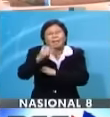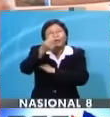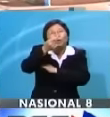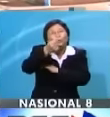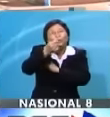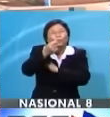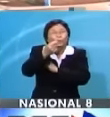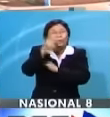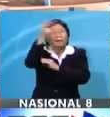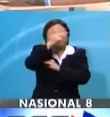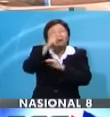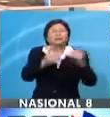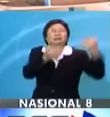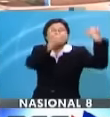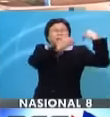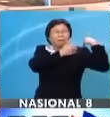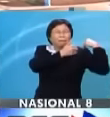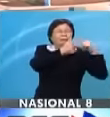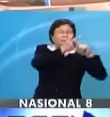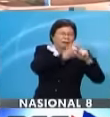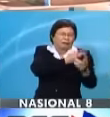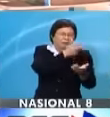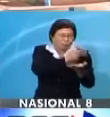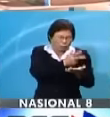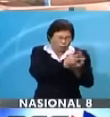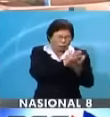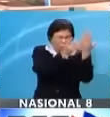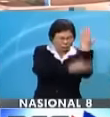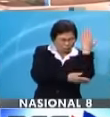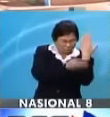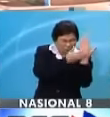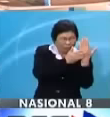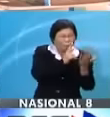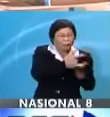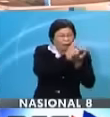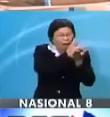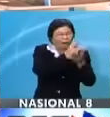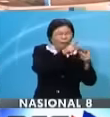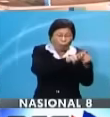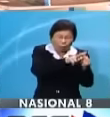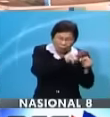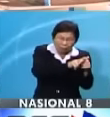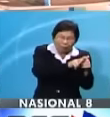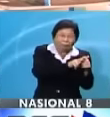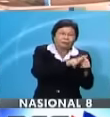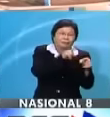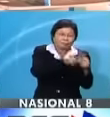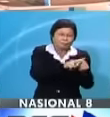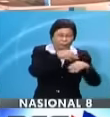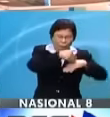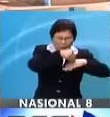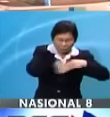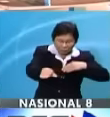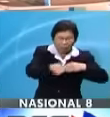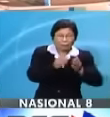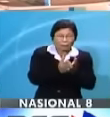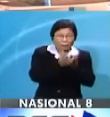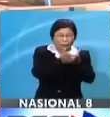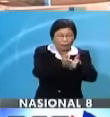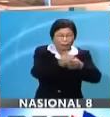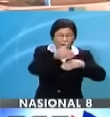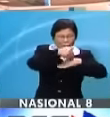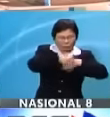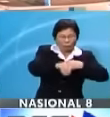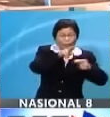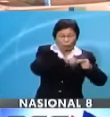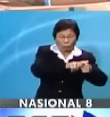menanggung daripada pelabuhan di Semenanjung, umpamanya di Port Klang, kita menghantar melalui